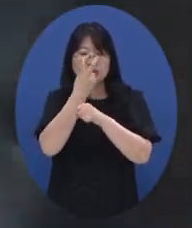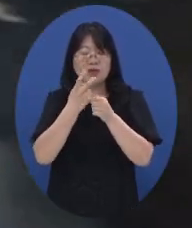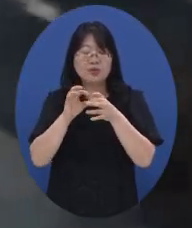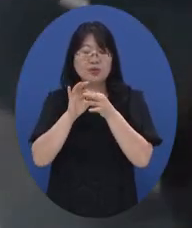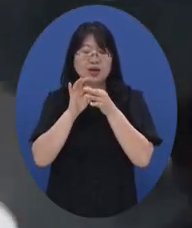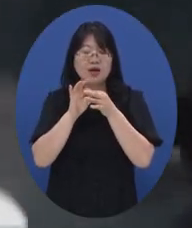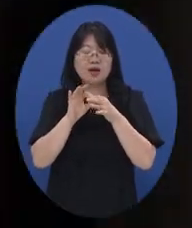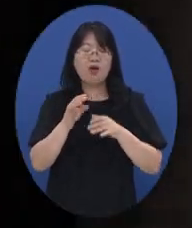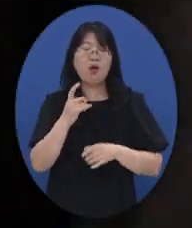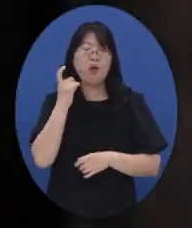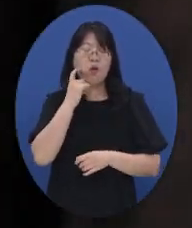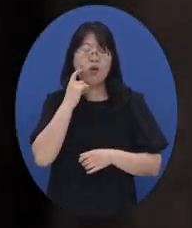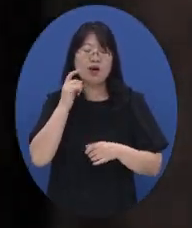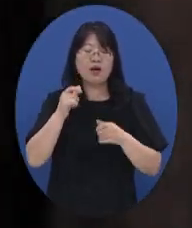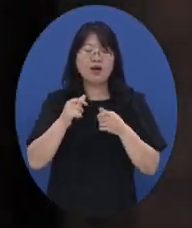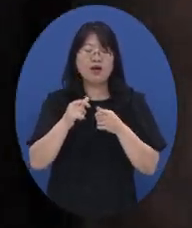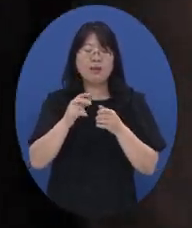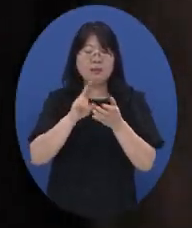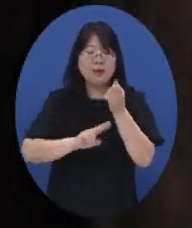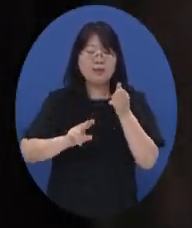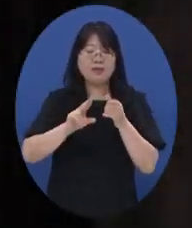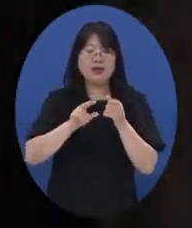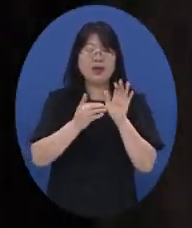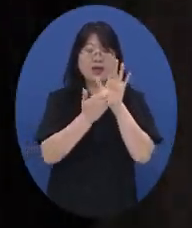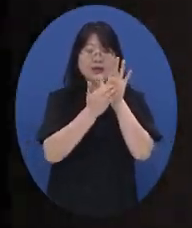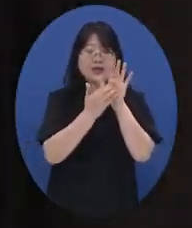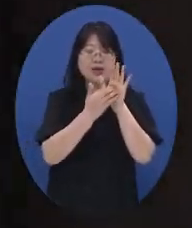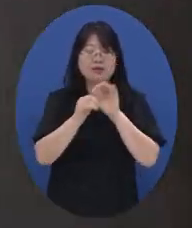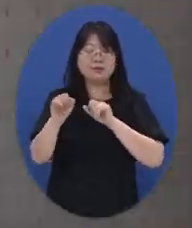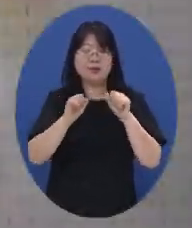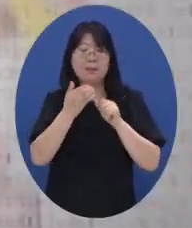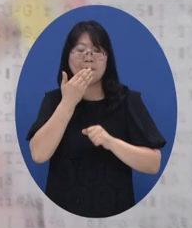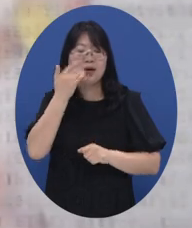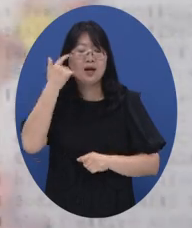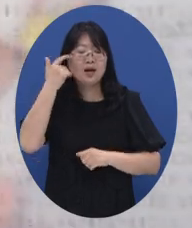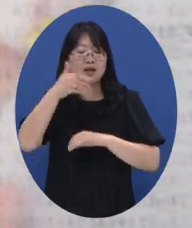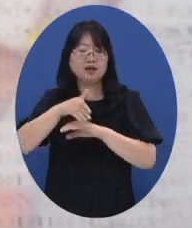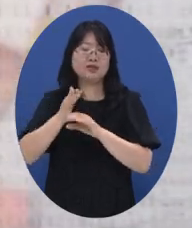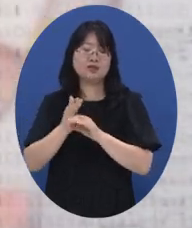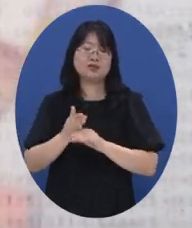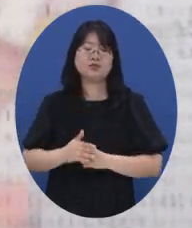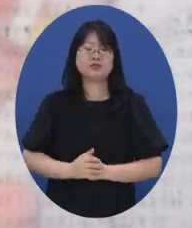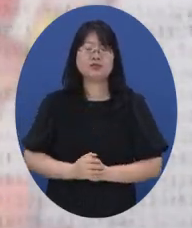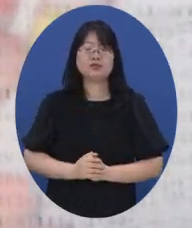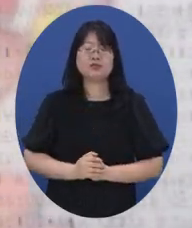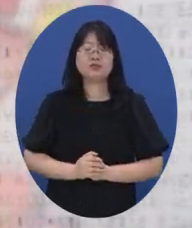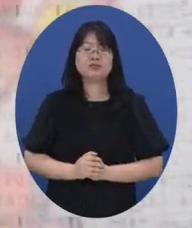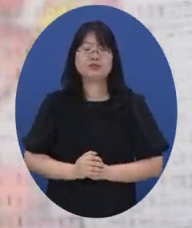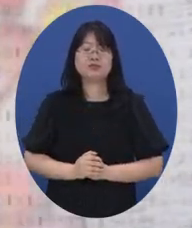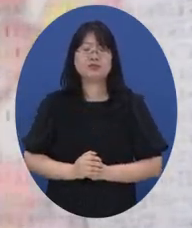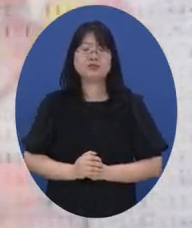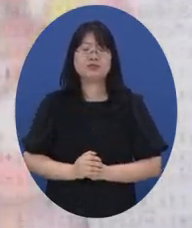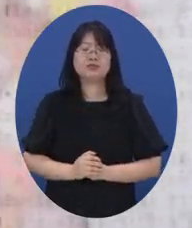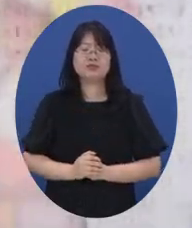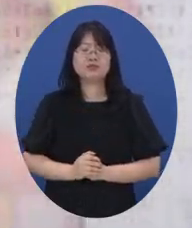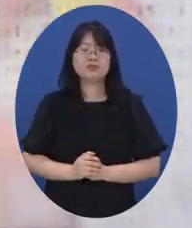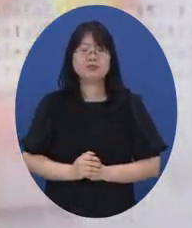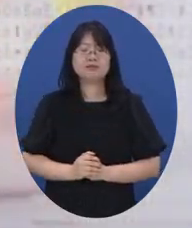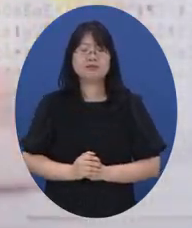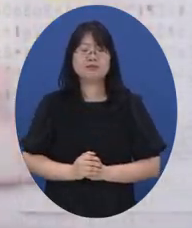불법 대부 와 짝퉁 팬에 큰 절의 박차를 가할 계획입니다 형이 ctv 최창수 입니다